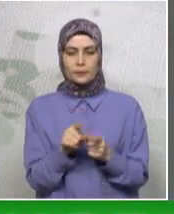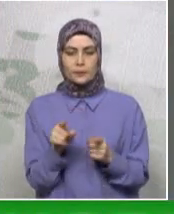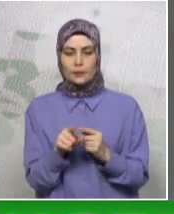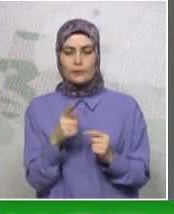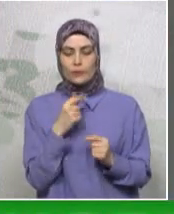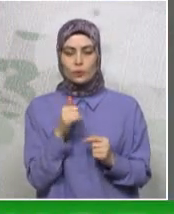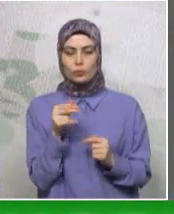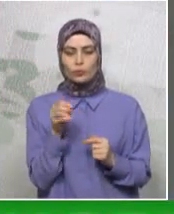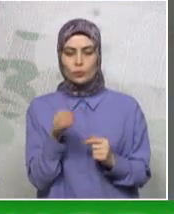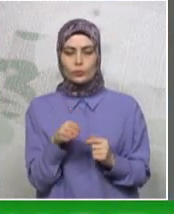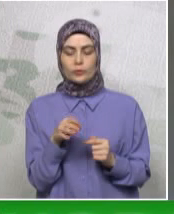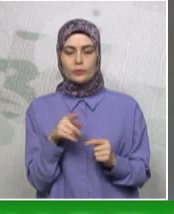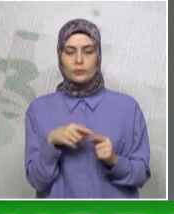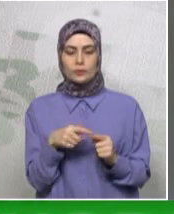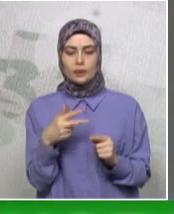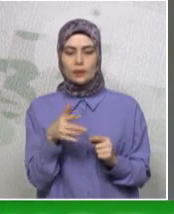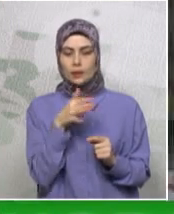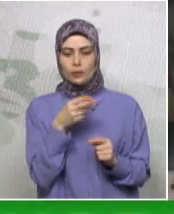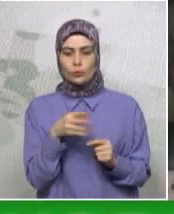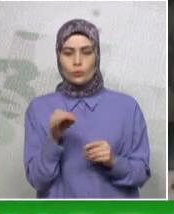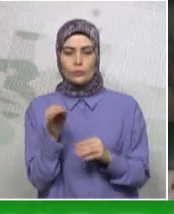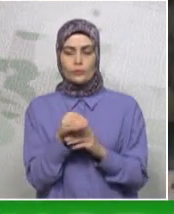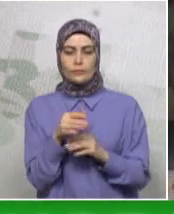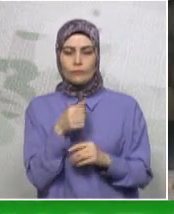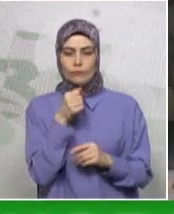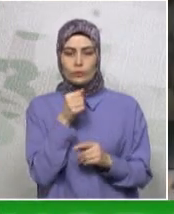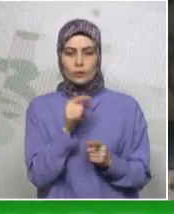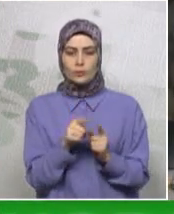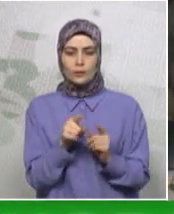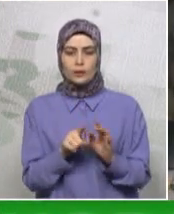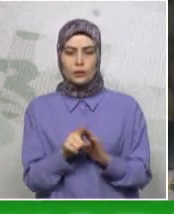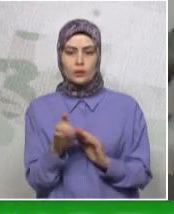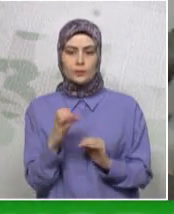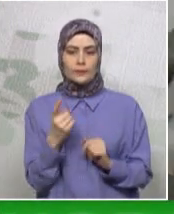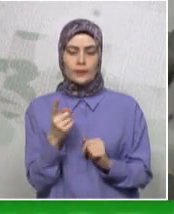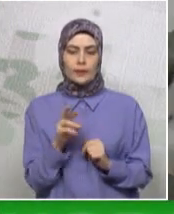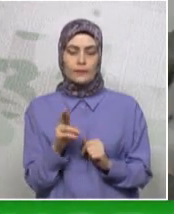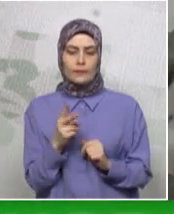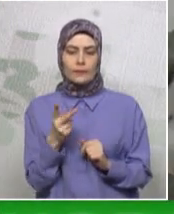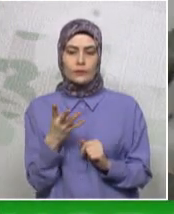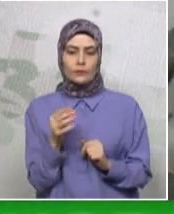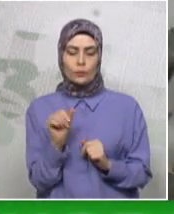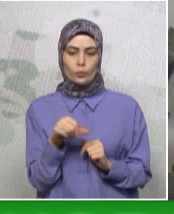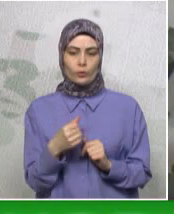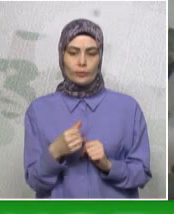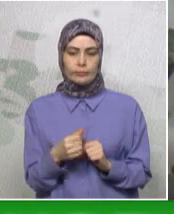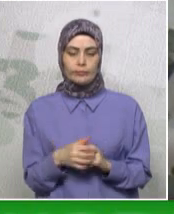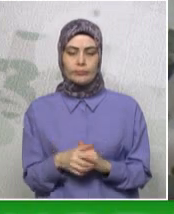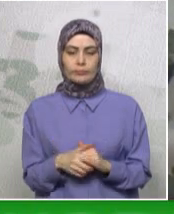учета в соответствии с принятым ранее федеральным законом. Изменения вступят в силу с 1 января 2024 года.